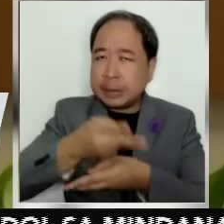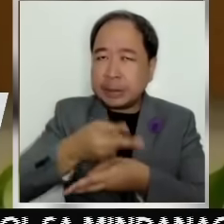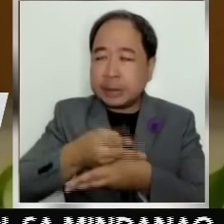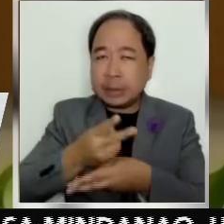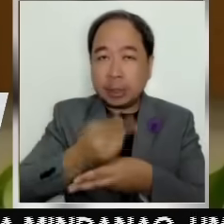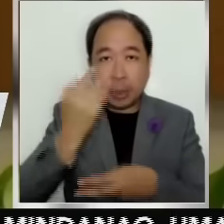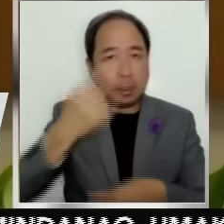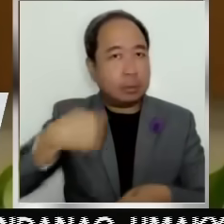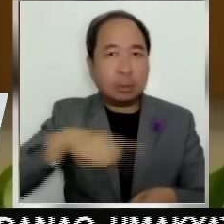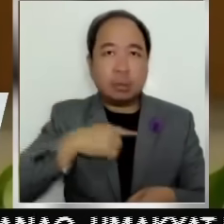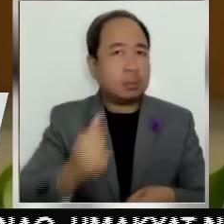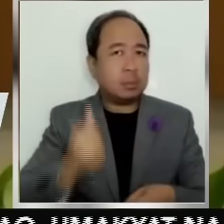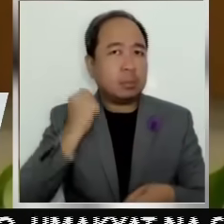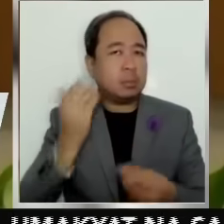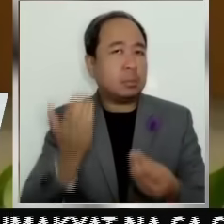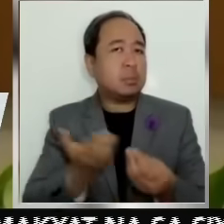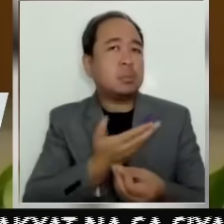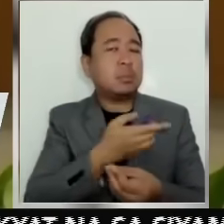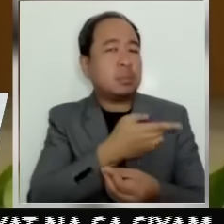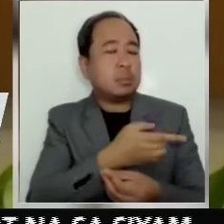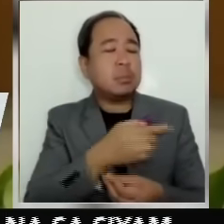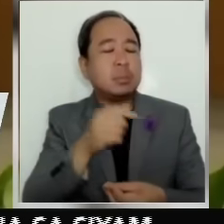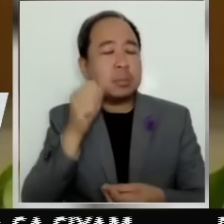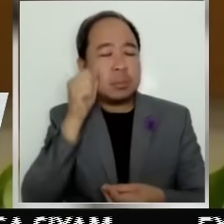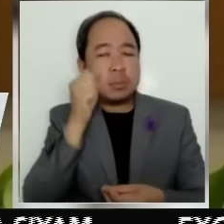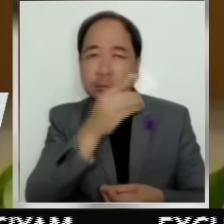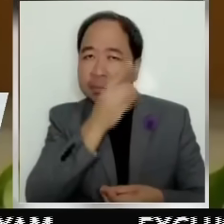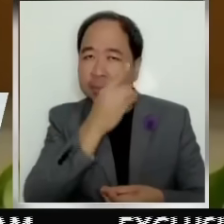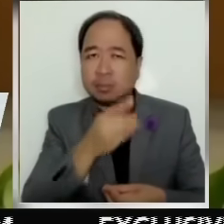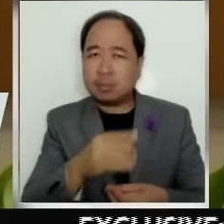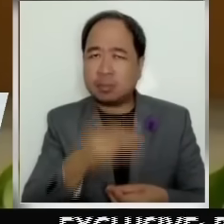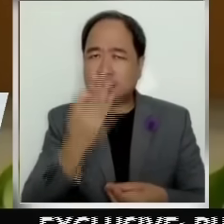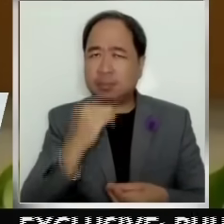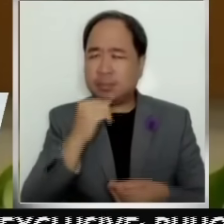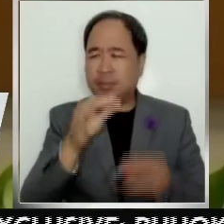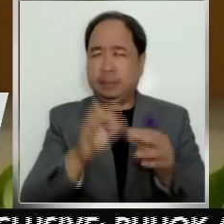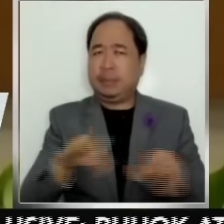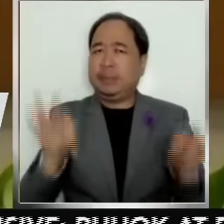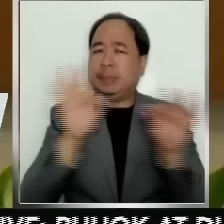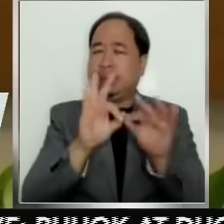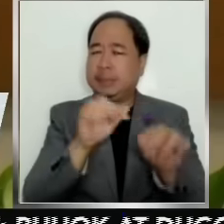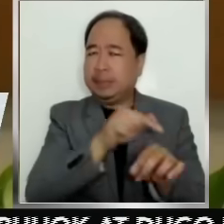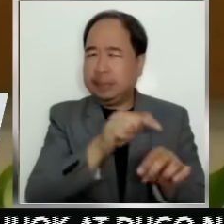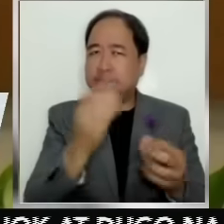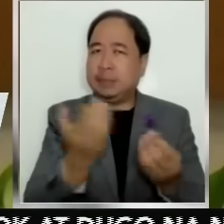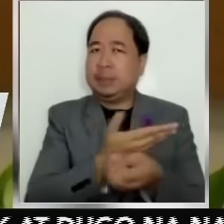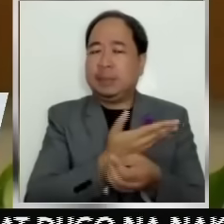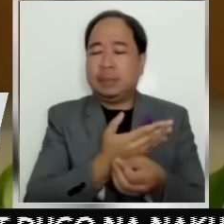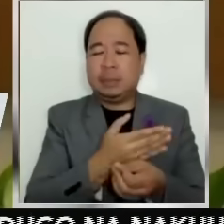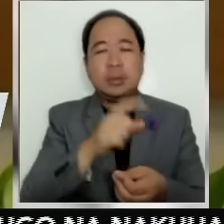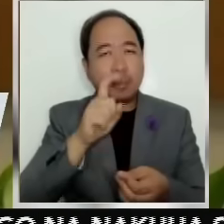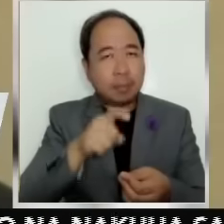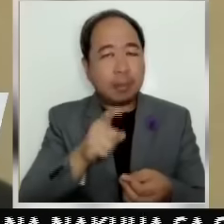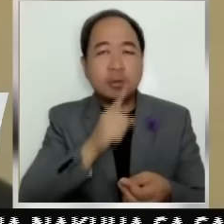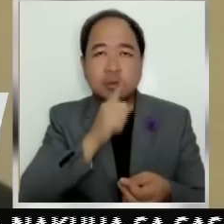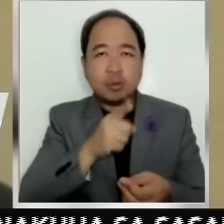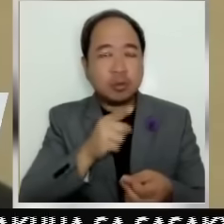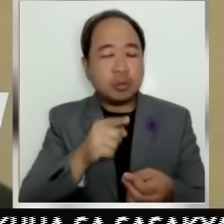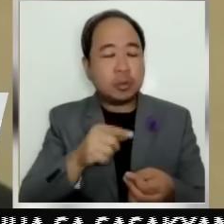to... She does not deserve to be impeached. So we will make sure that this is something that we